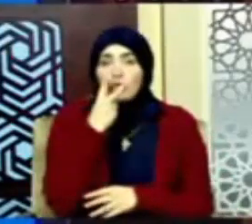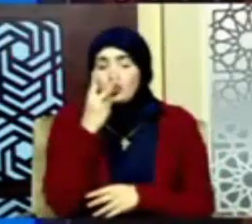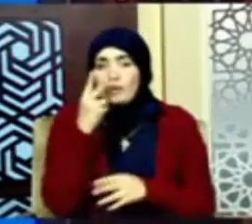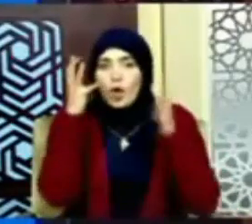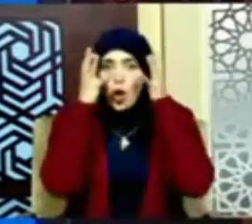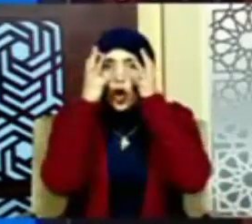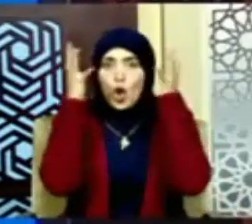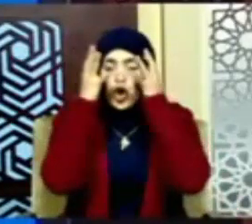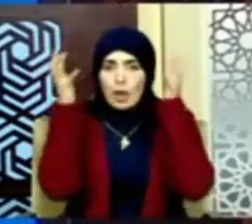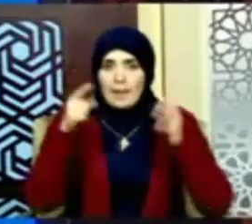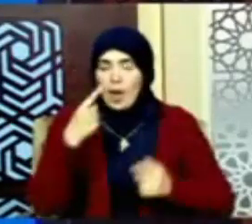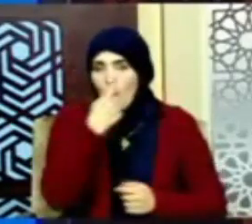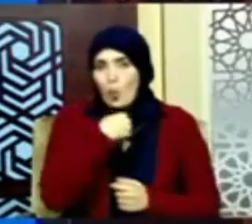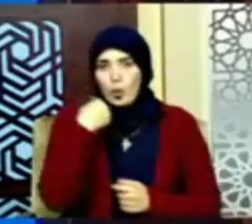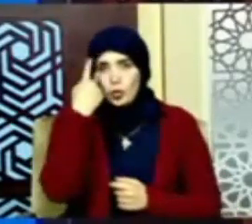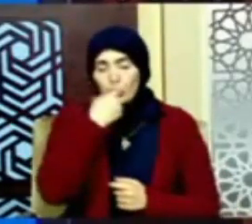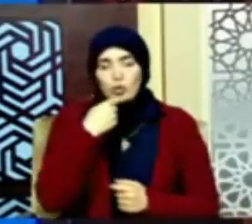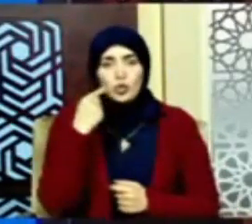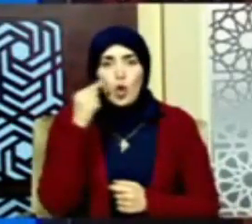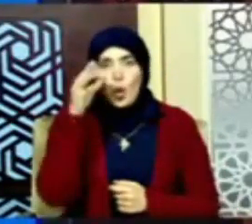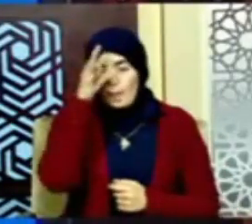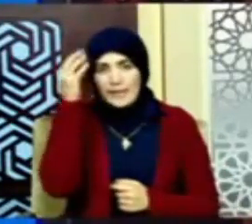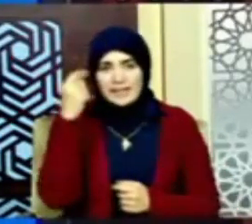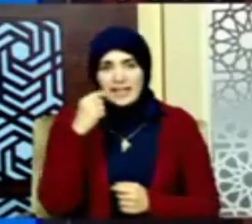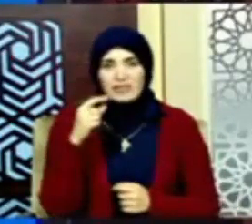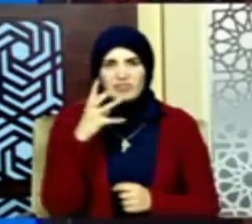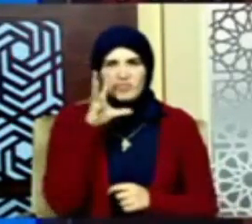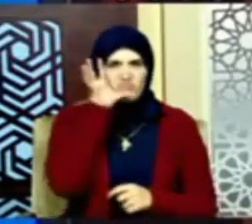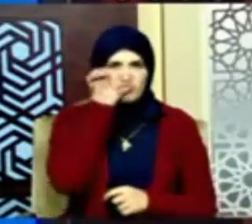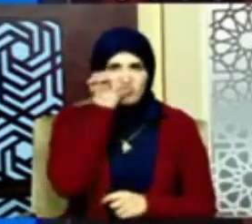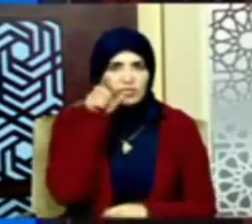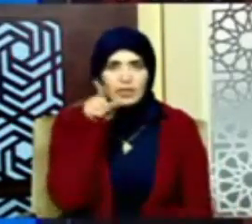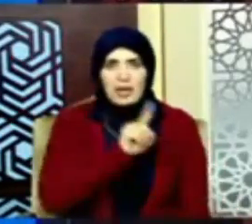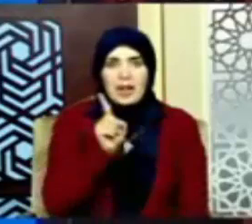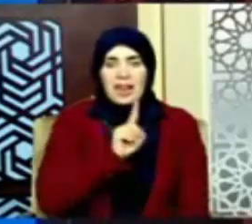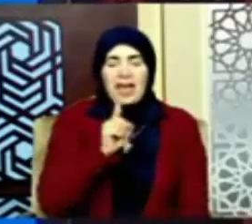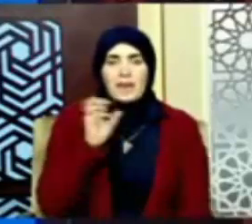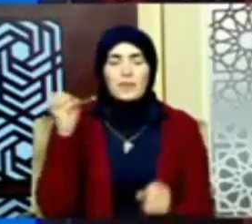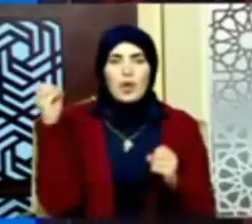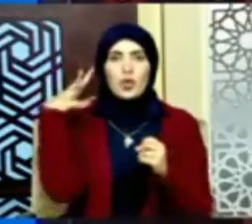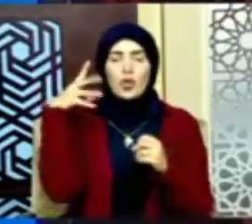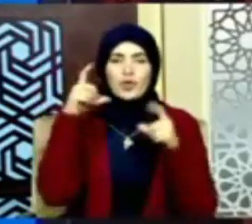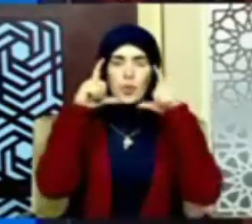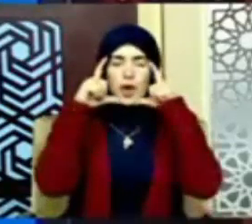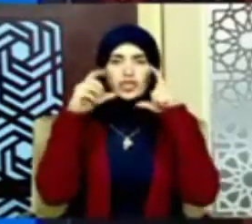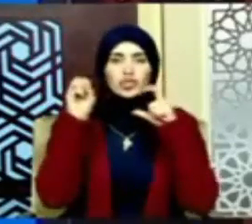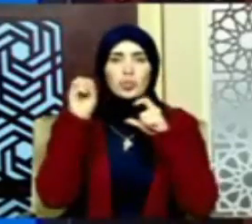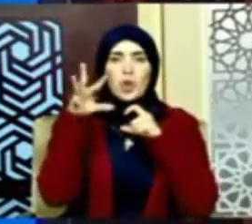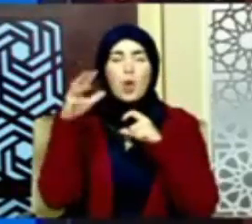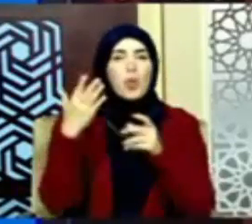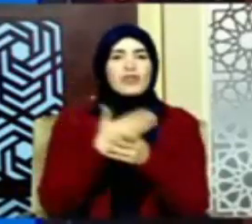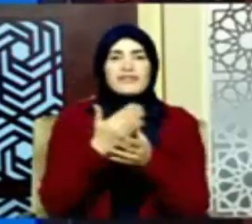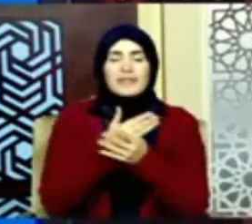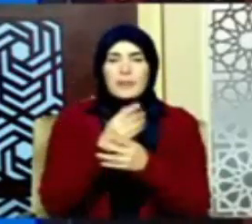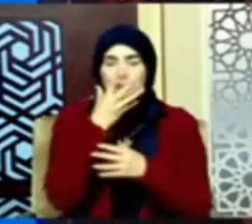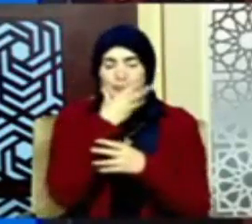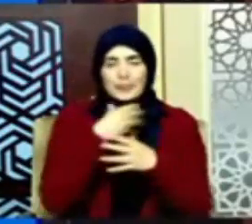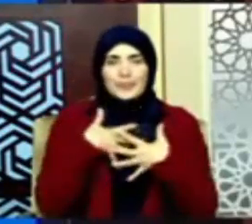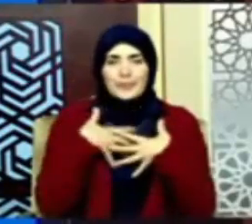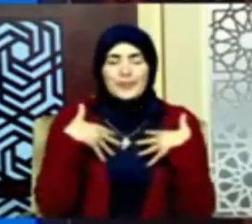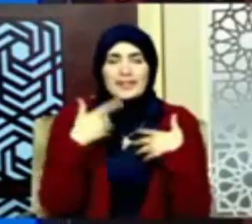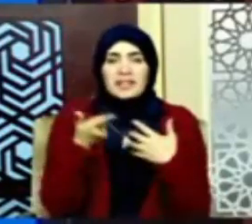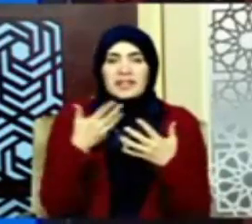ليست كالحة ولا عبوسة، العلم ينير وجه صاحبه ويرزقه السماحة